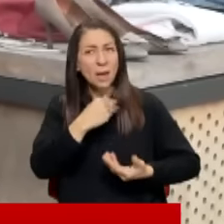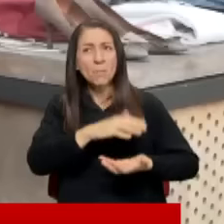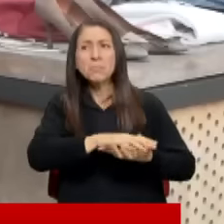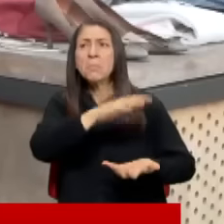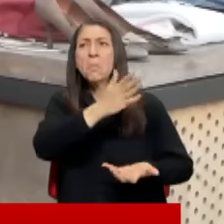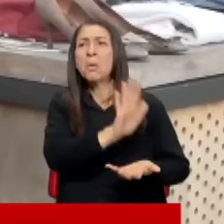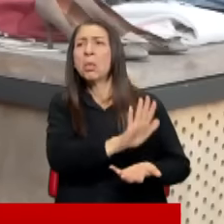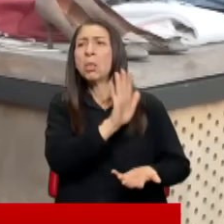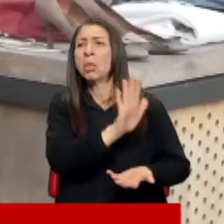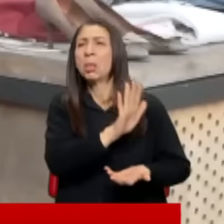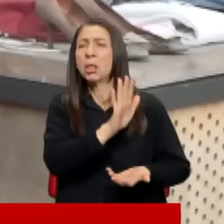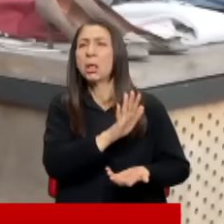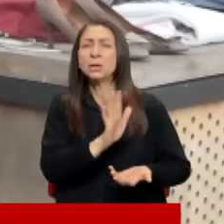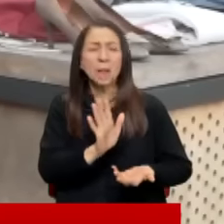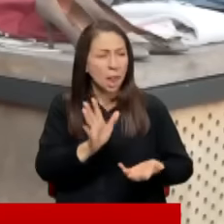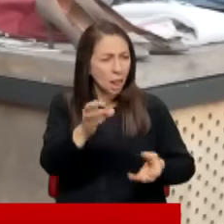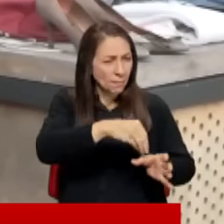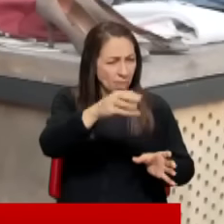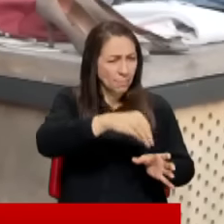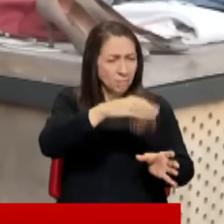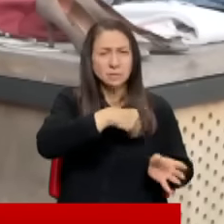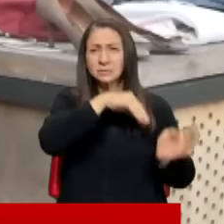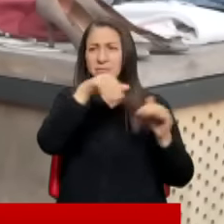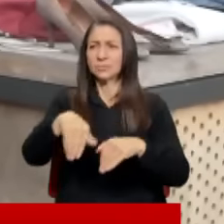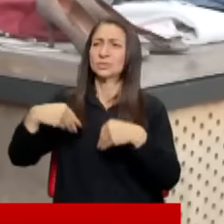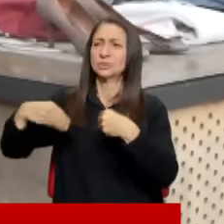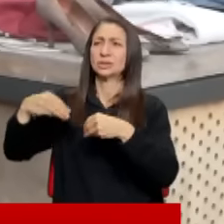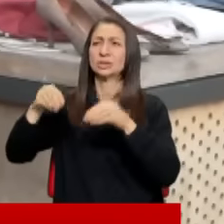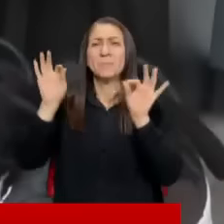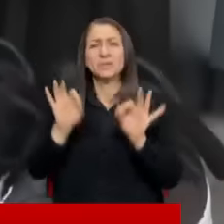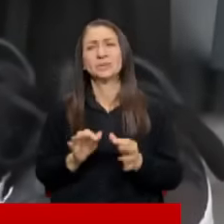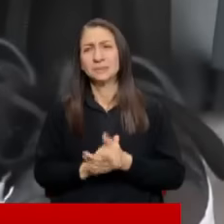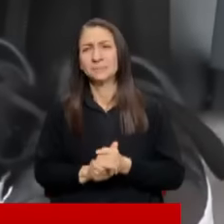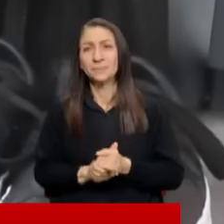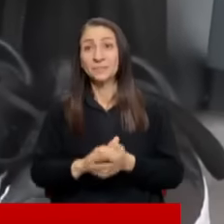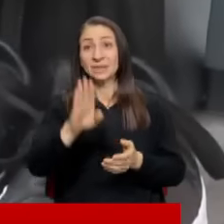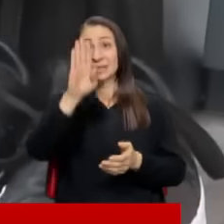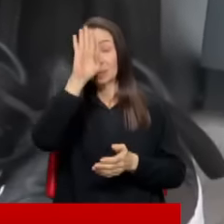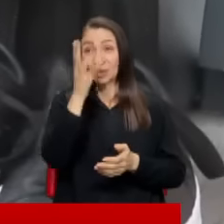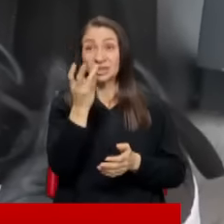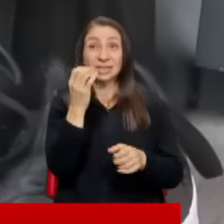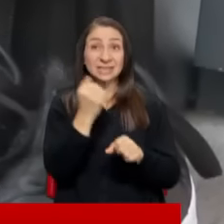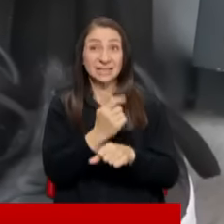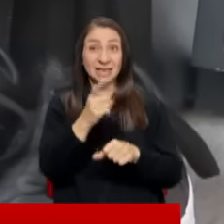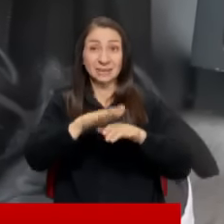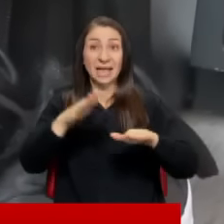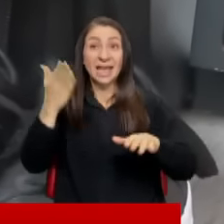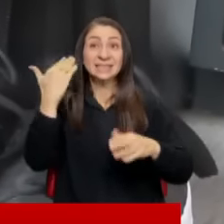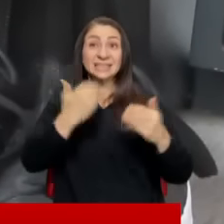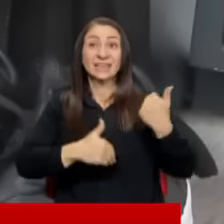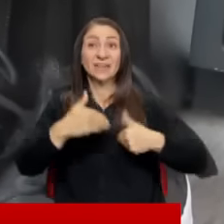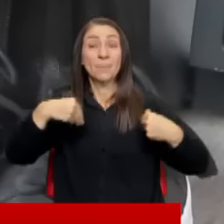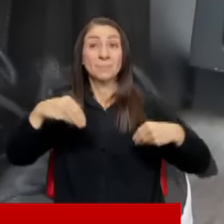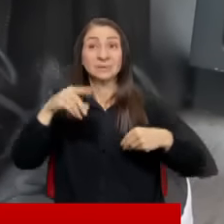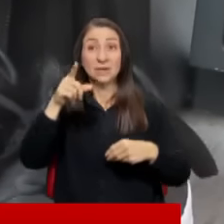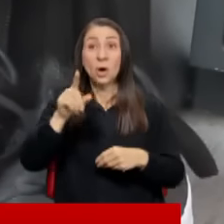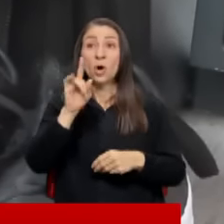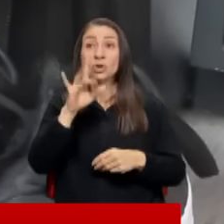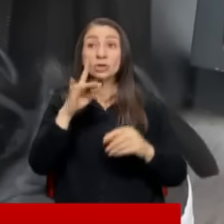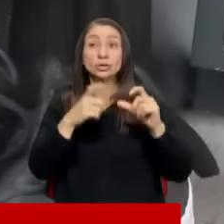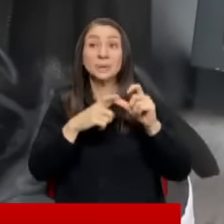biriktirmişiz bir şekilde, evde kalanları da toplayarak buraya geldik ve satış yapmaya başladık. İstanbul'un Nişantaşı'nda kuruldu eski sevgili pazarı.